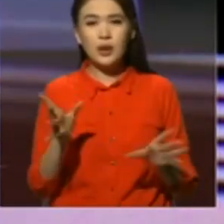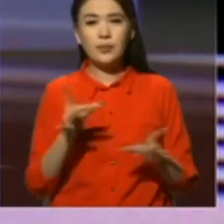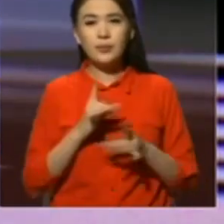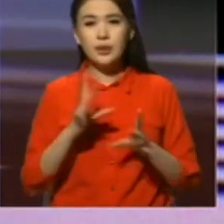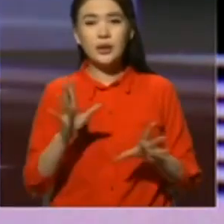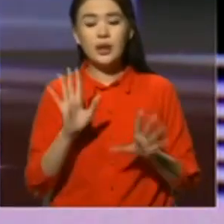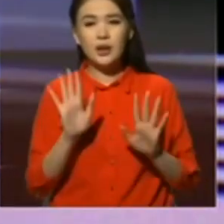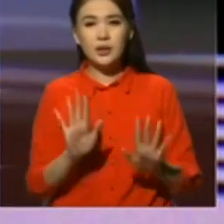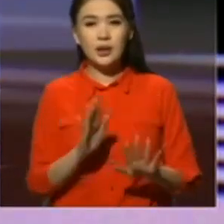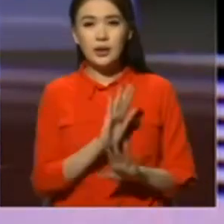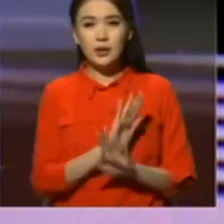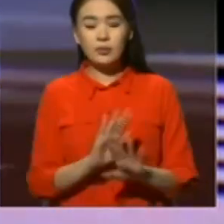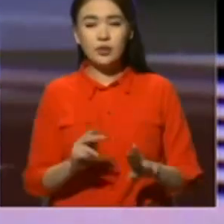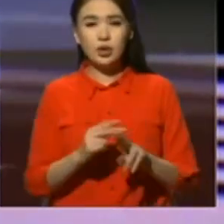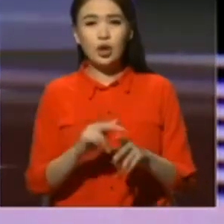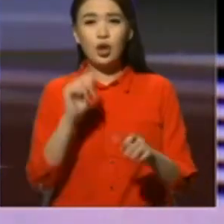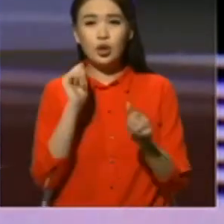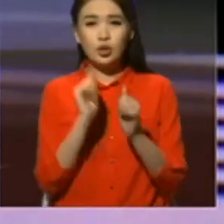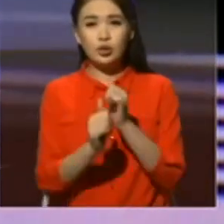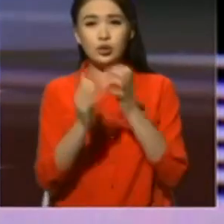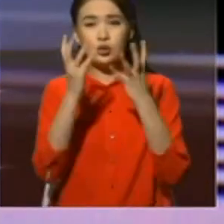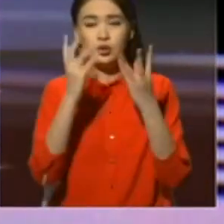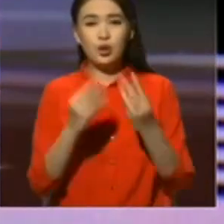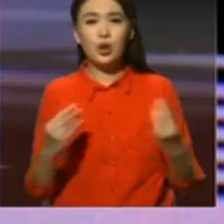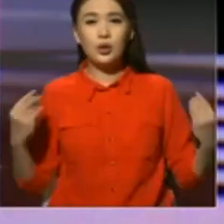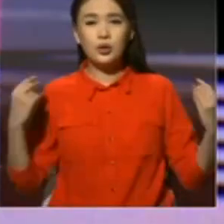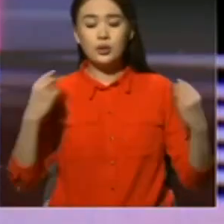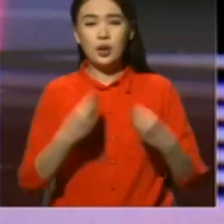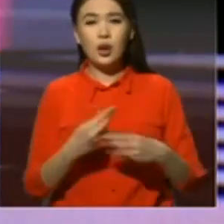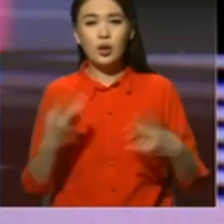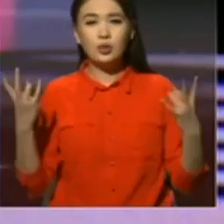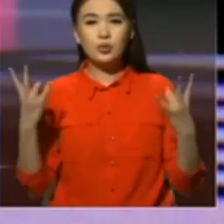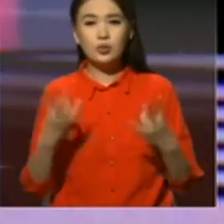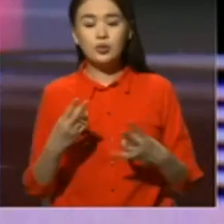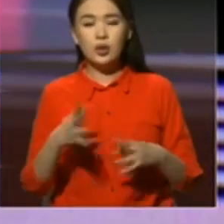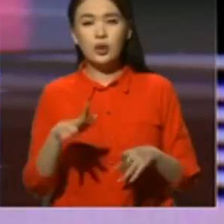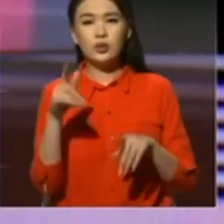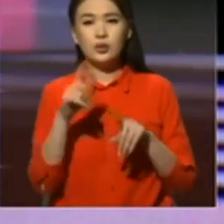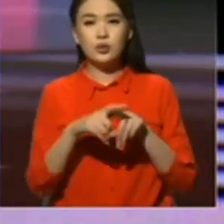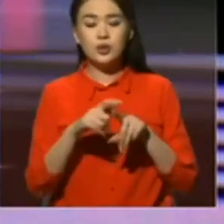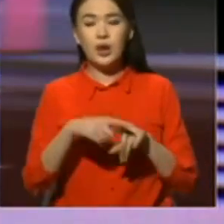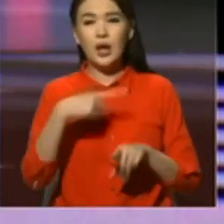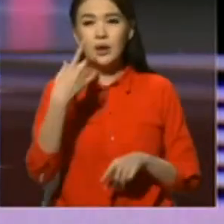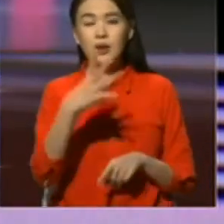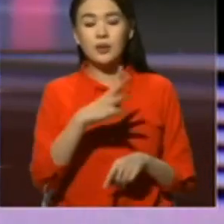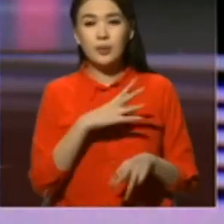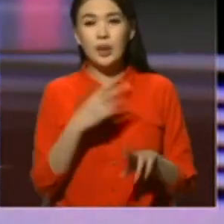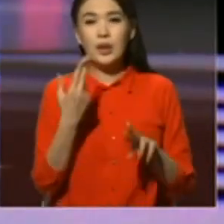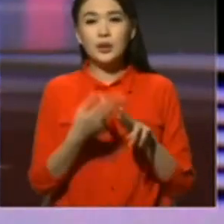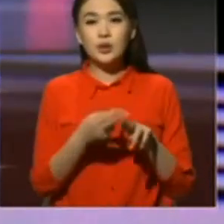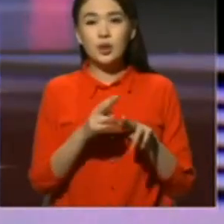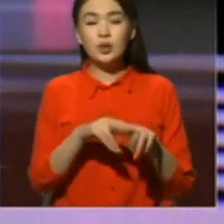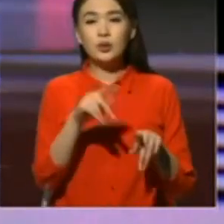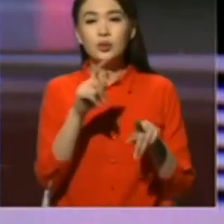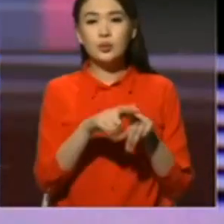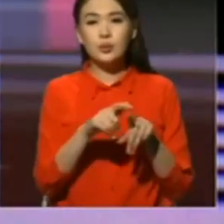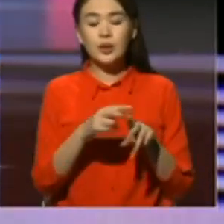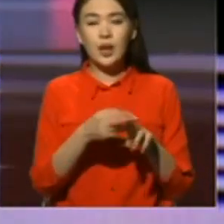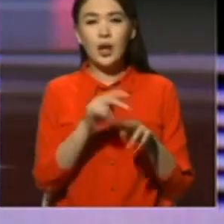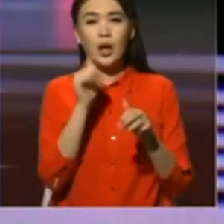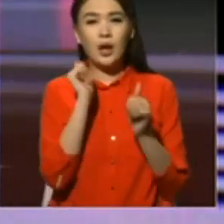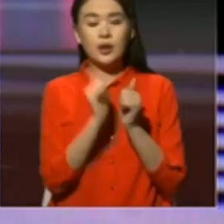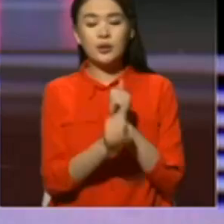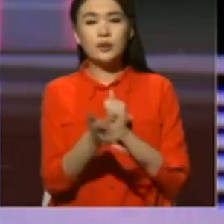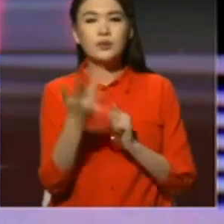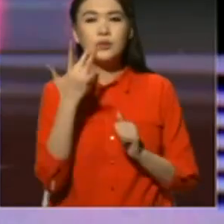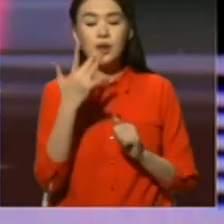емес, әр күнімізде киіп жүру керекпіз деген сөзді айтты ол кісі. Сол сөзбен мен әрқашан, мен одан да